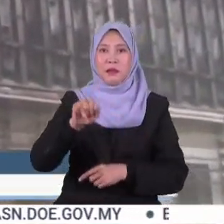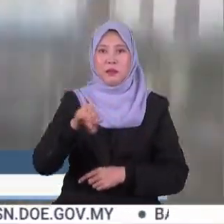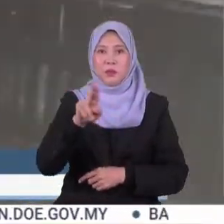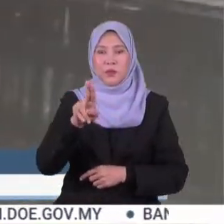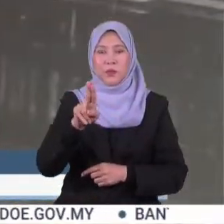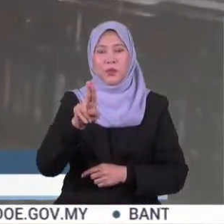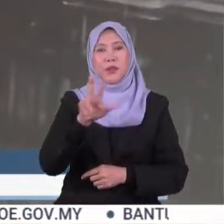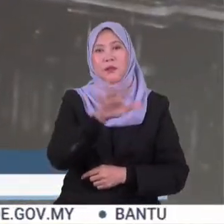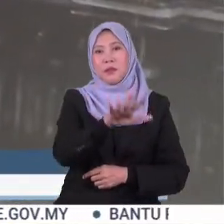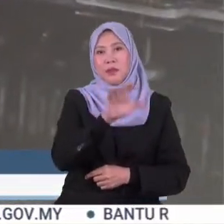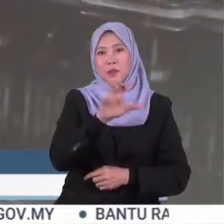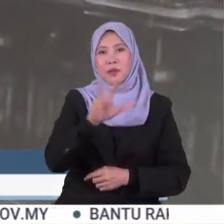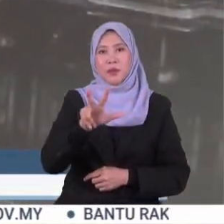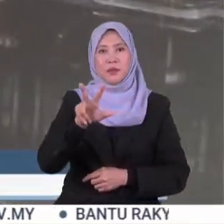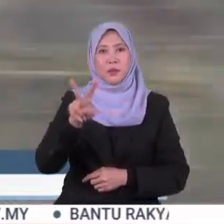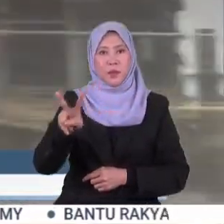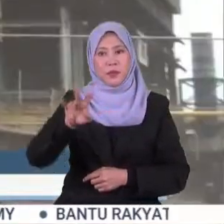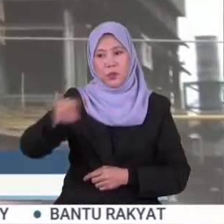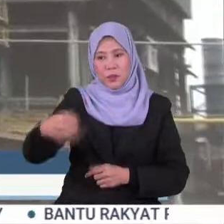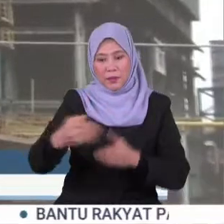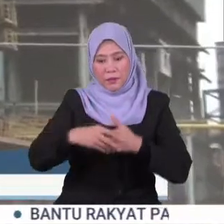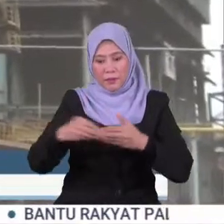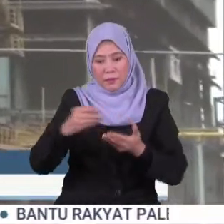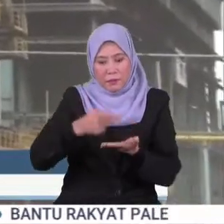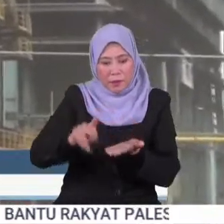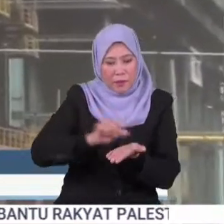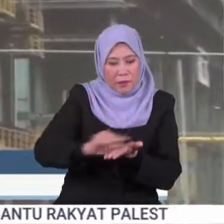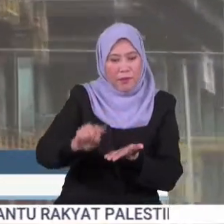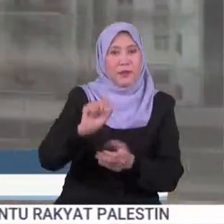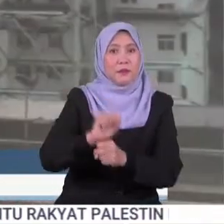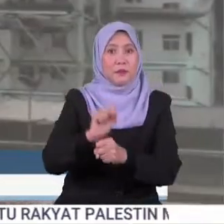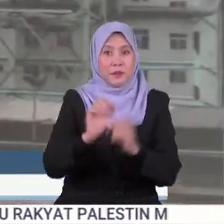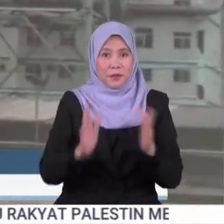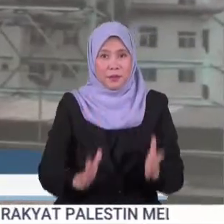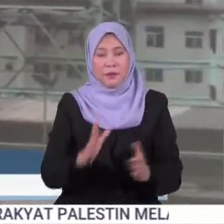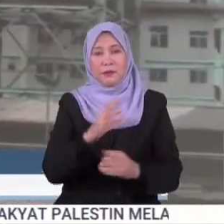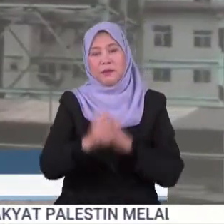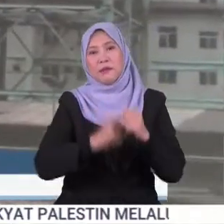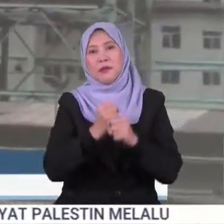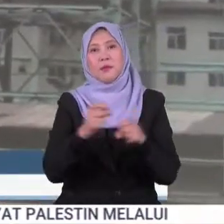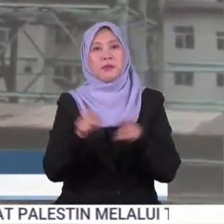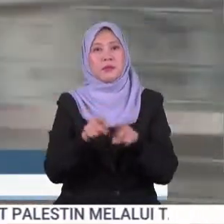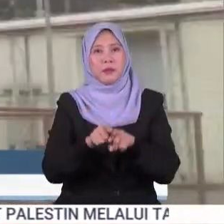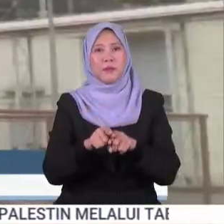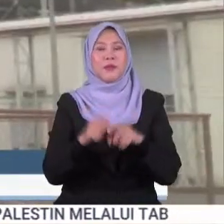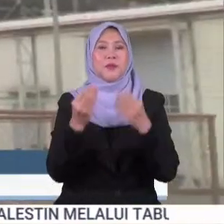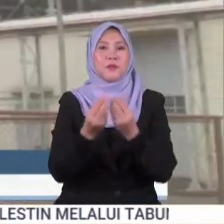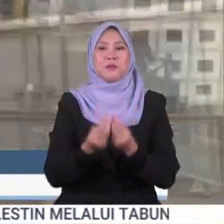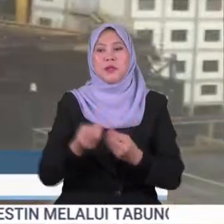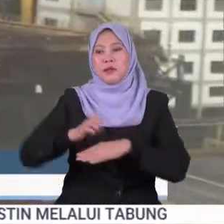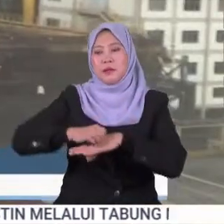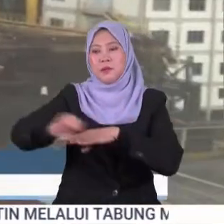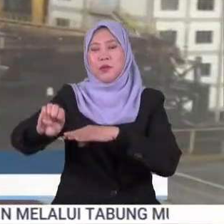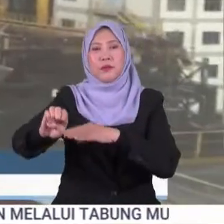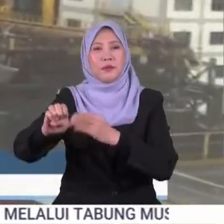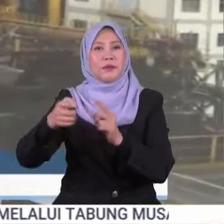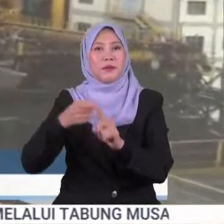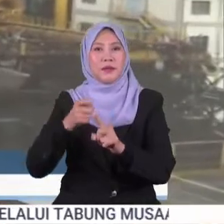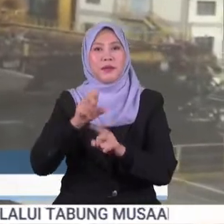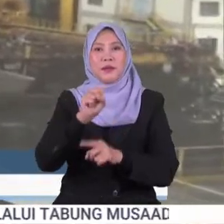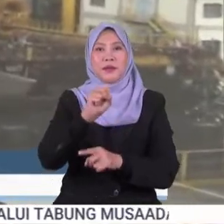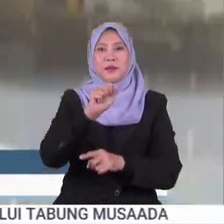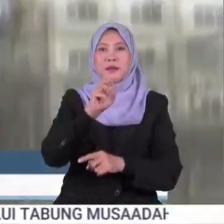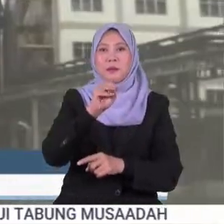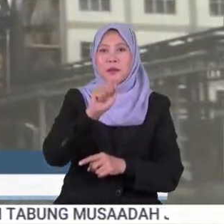sejumlah RM532 juta gaji untuk pekerja dan bagi tahun yang sama nilai ekspor yang dijana daripada